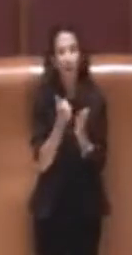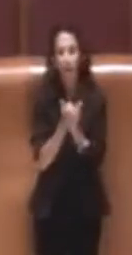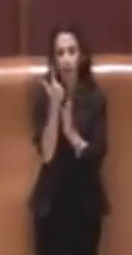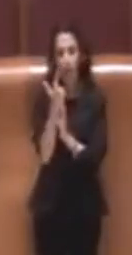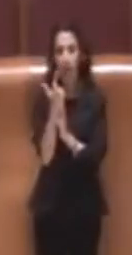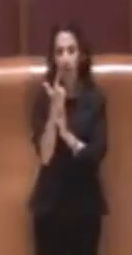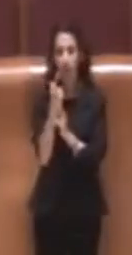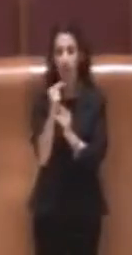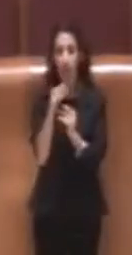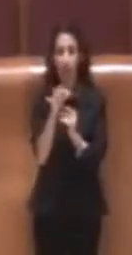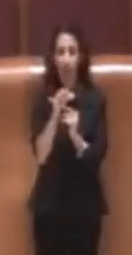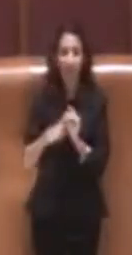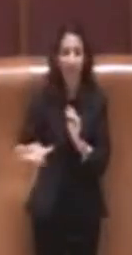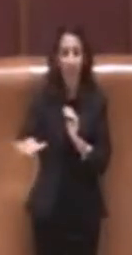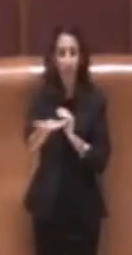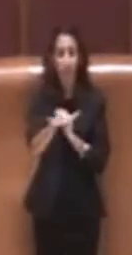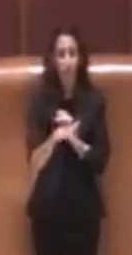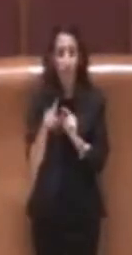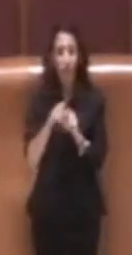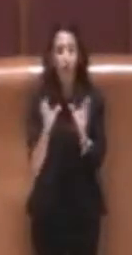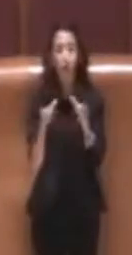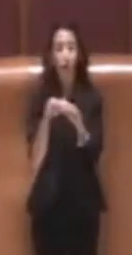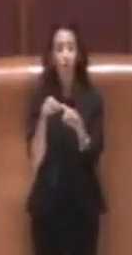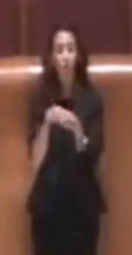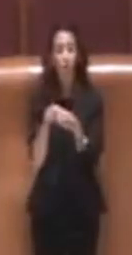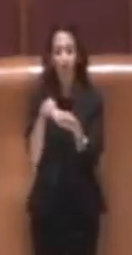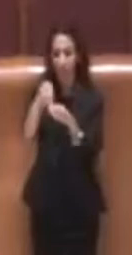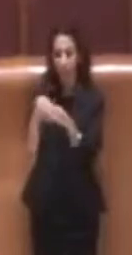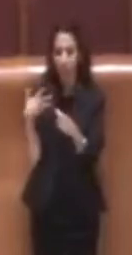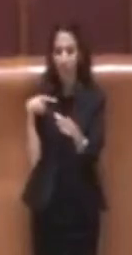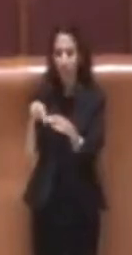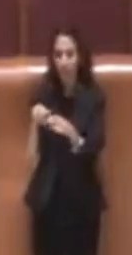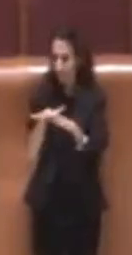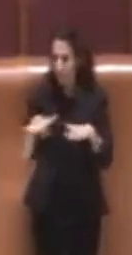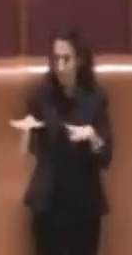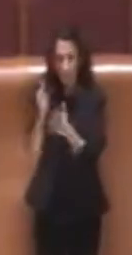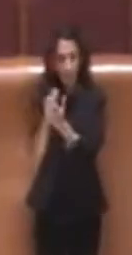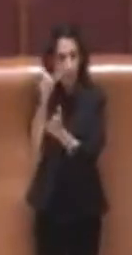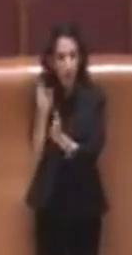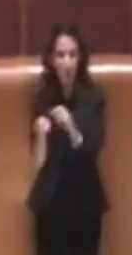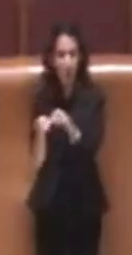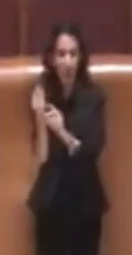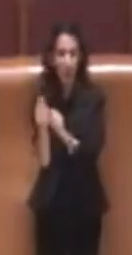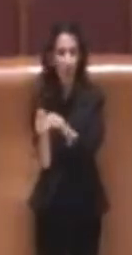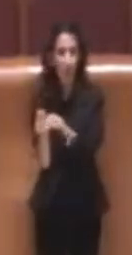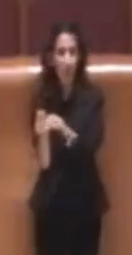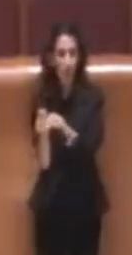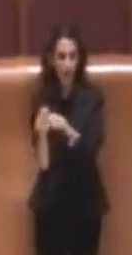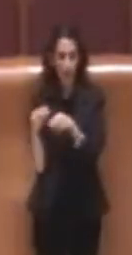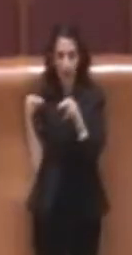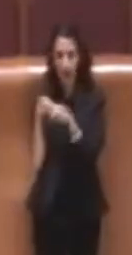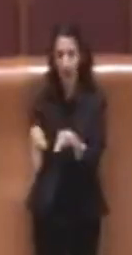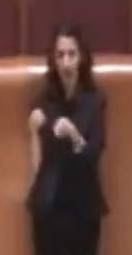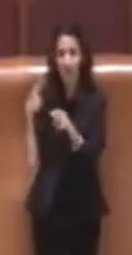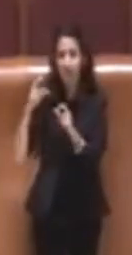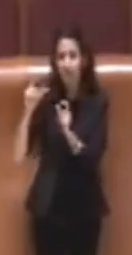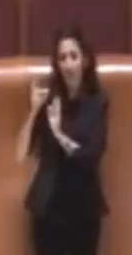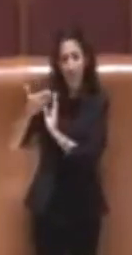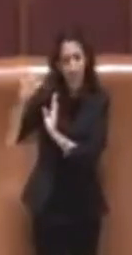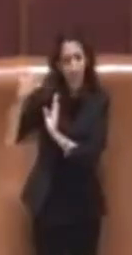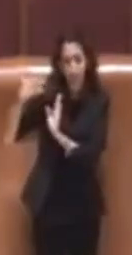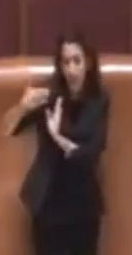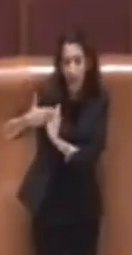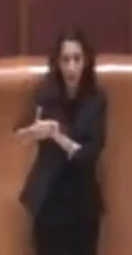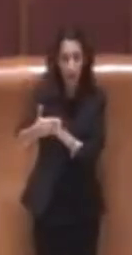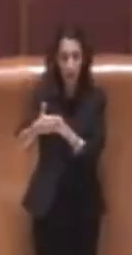da parte del territorio, della comunità in cui questo monumento, no, vive nei secoli. Ecco, noi dobbiamo fare